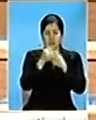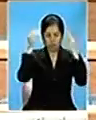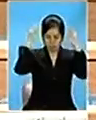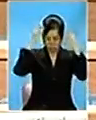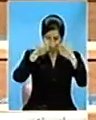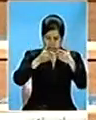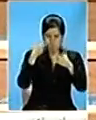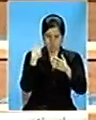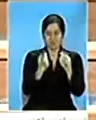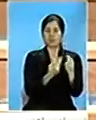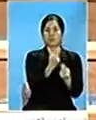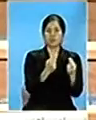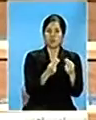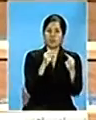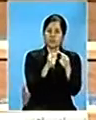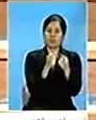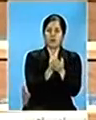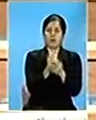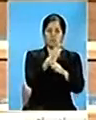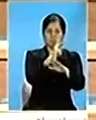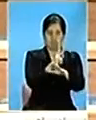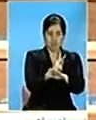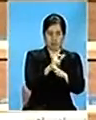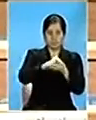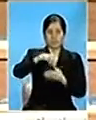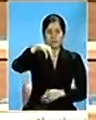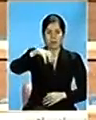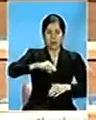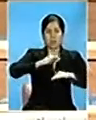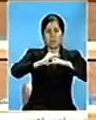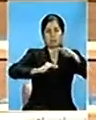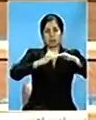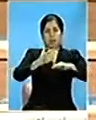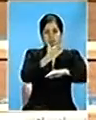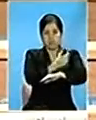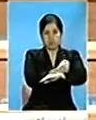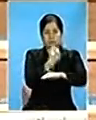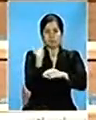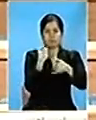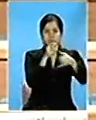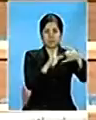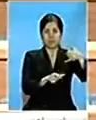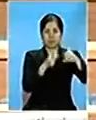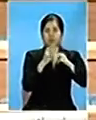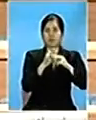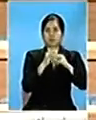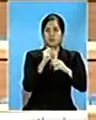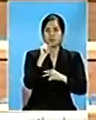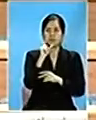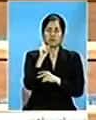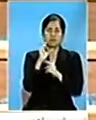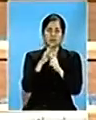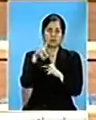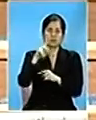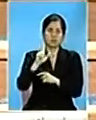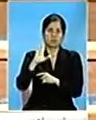านคณะกรรมการการพัฒนาการเมืองท่านปัจจุบันคือท่านดร.สุประชัยศรีล่าสมาชิกสภาผู้แทนราษฎรจาก